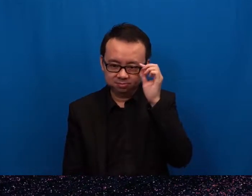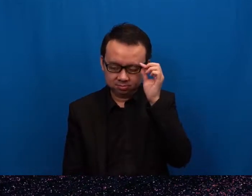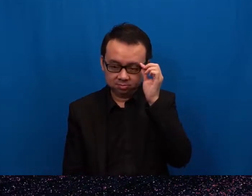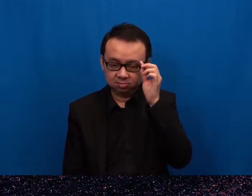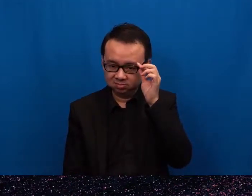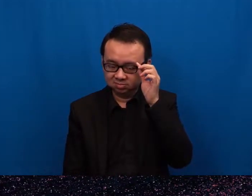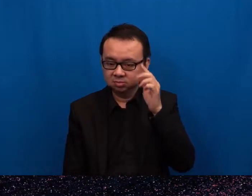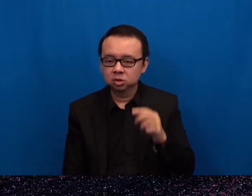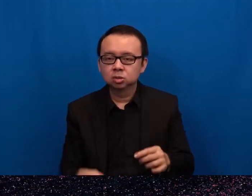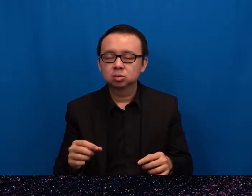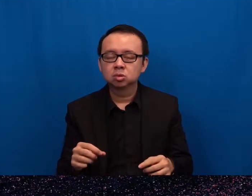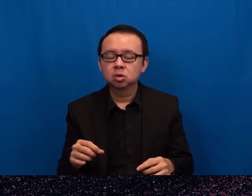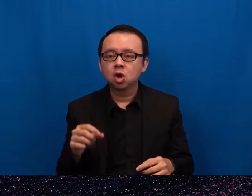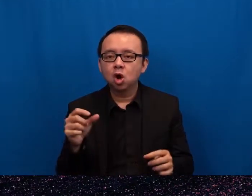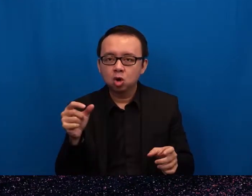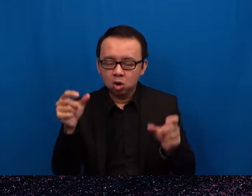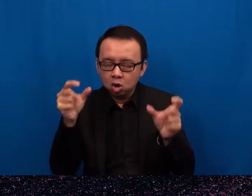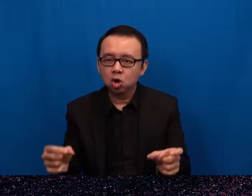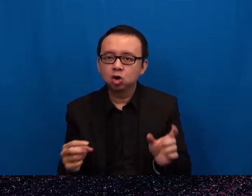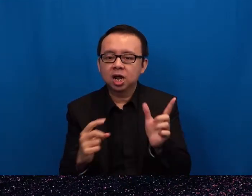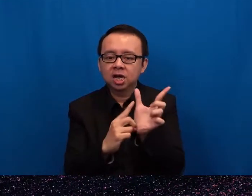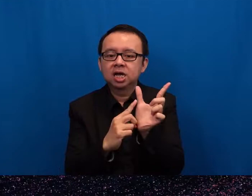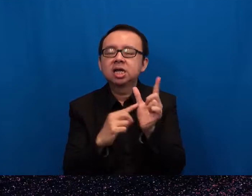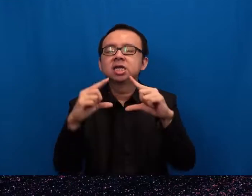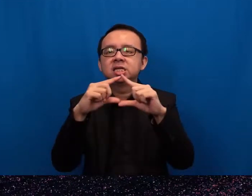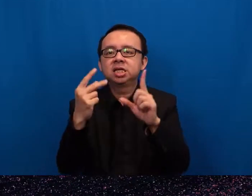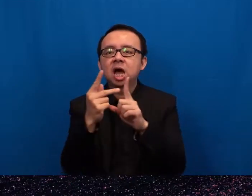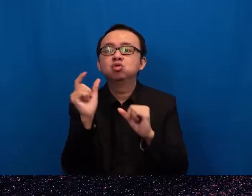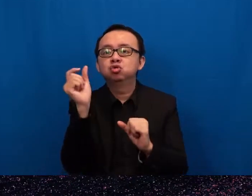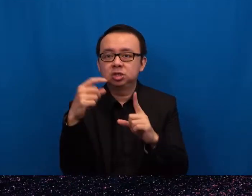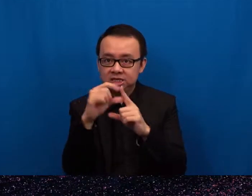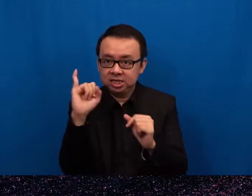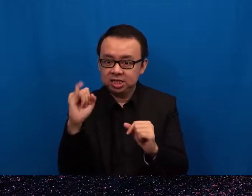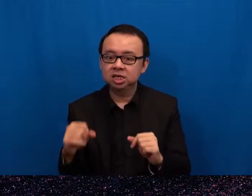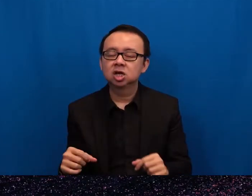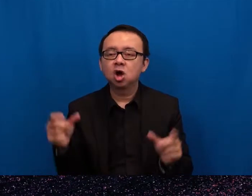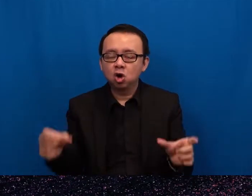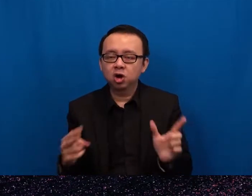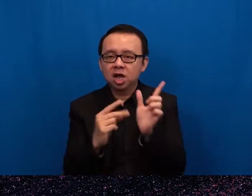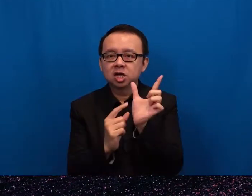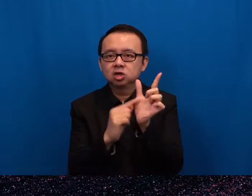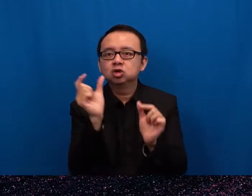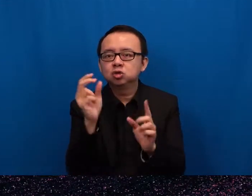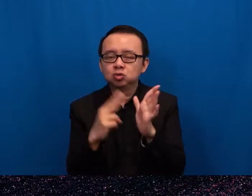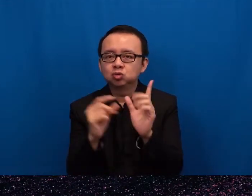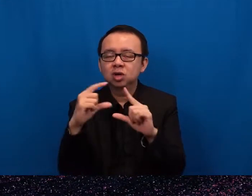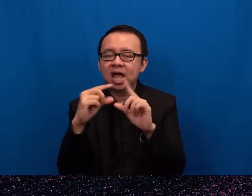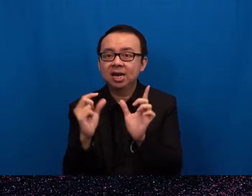orang Yunani. Mulai dengan orang Indonesians for the nations. Mulai merambah